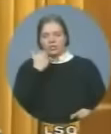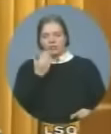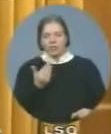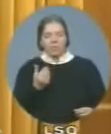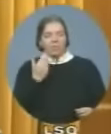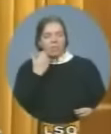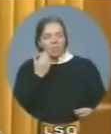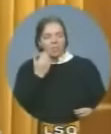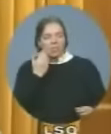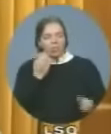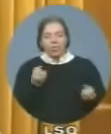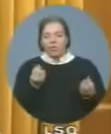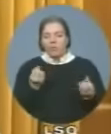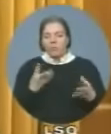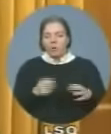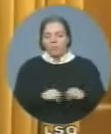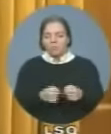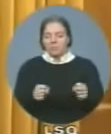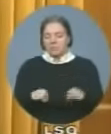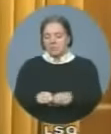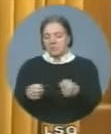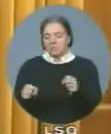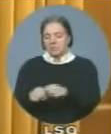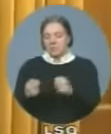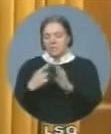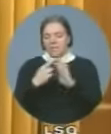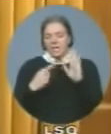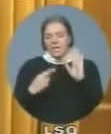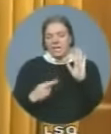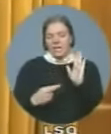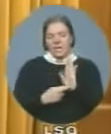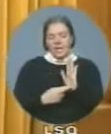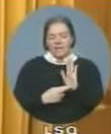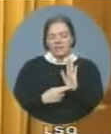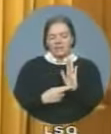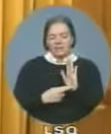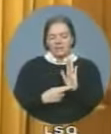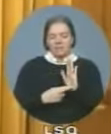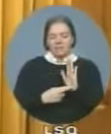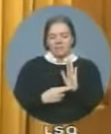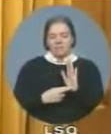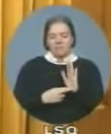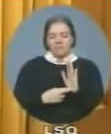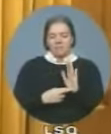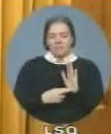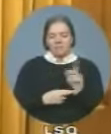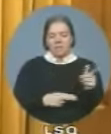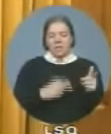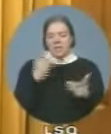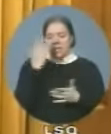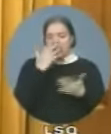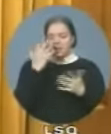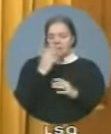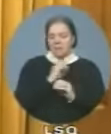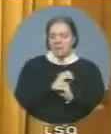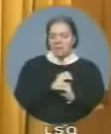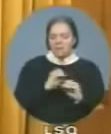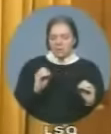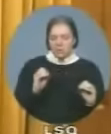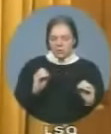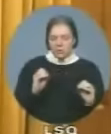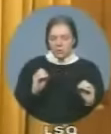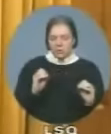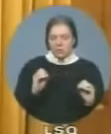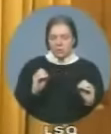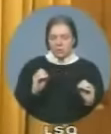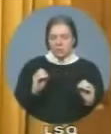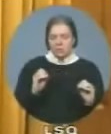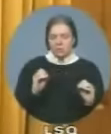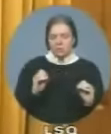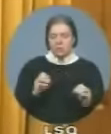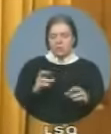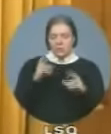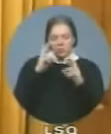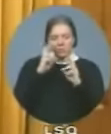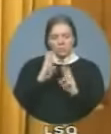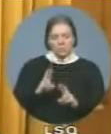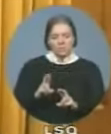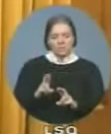à bafouer les règles alimentaires et ne semble aucunement se préoccuper du respect.